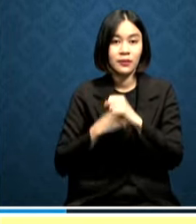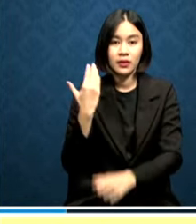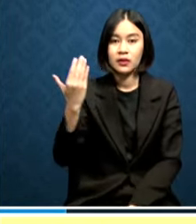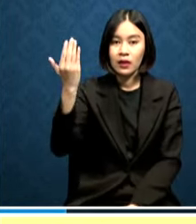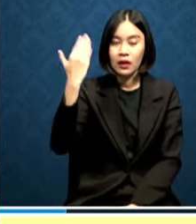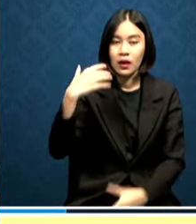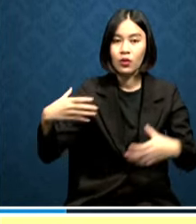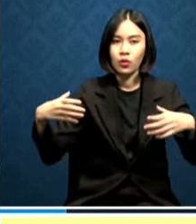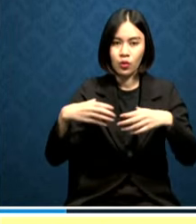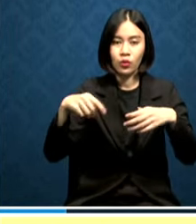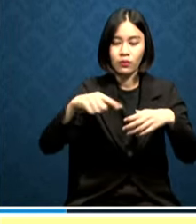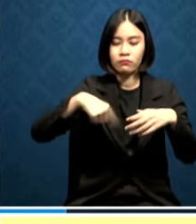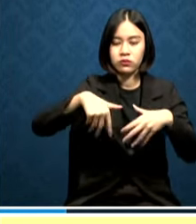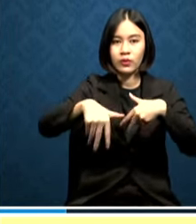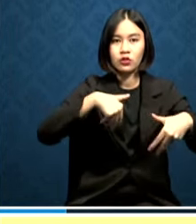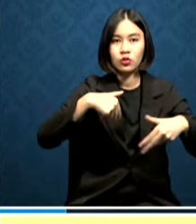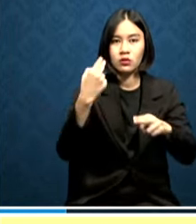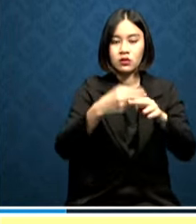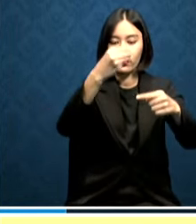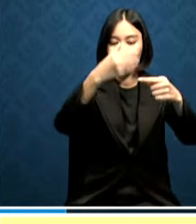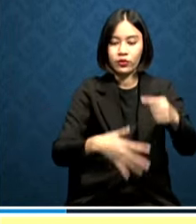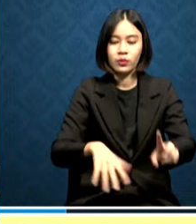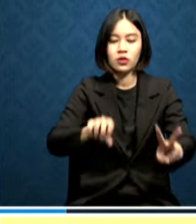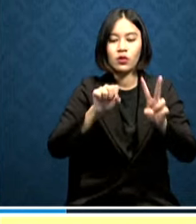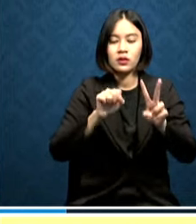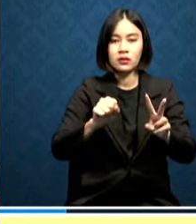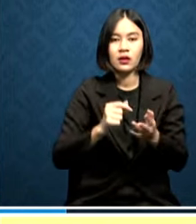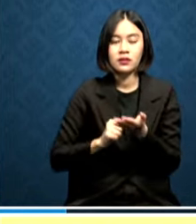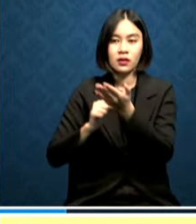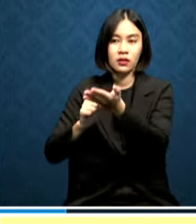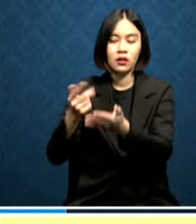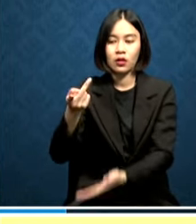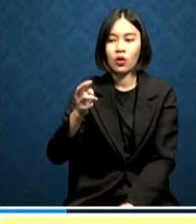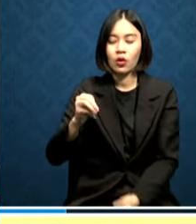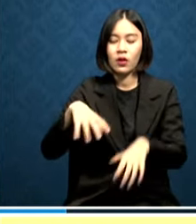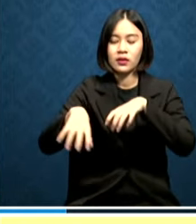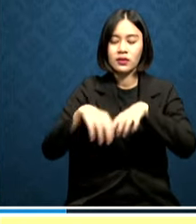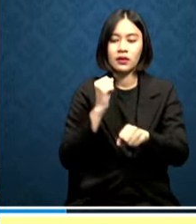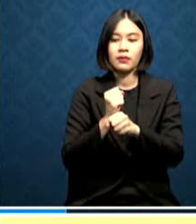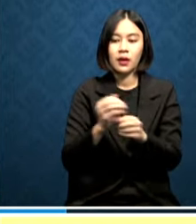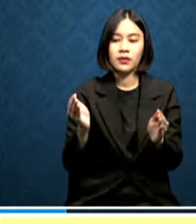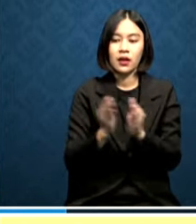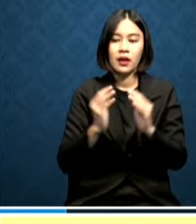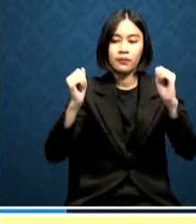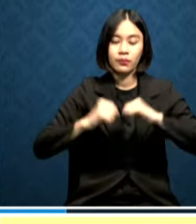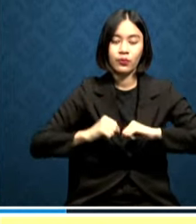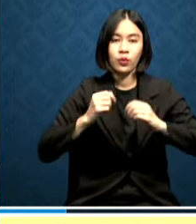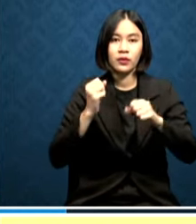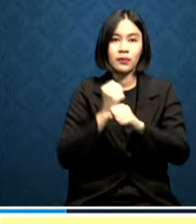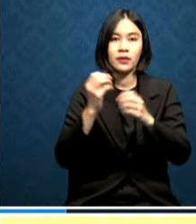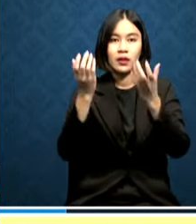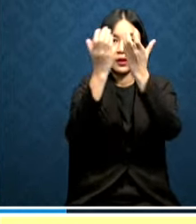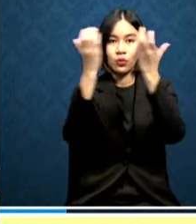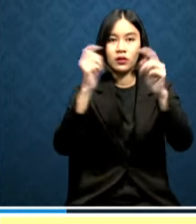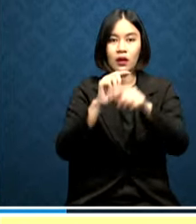กลุ่มคอนฟอร์นะครับประชาชนได้ล่ารายชื่อมา 200,000 รายชื่อนะครับเพื่อเสนอให้ครม.นะฮะจัดทำประชามติเรื่องเกี่ยวกับการจัดทำรัฐธรรมนูญเนี่ยแต่ว่าปัญห